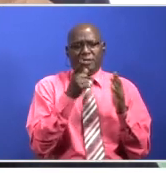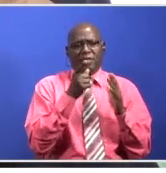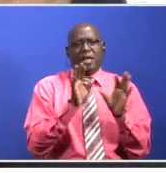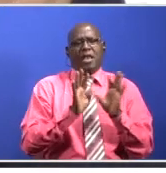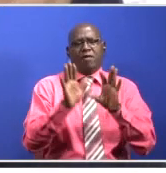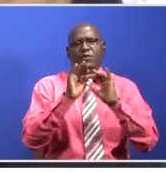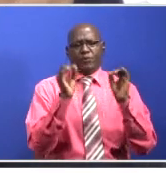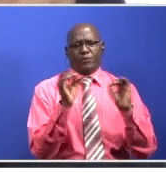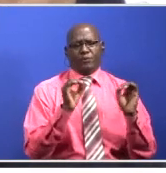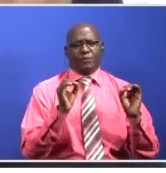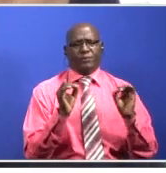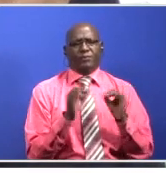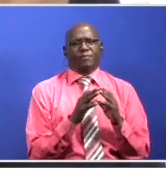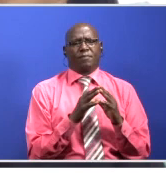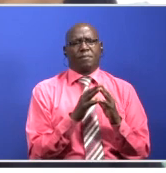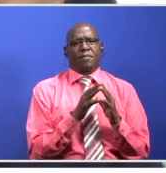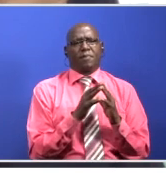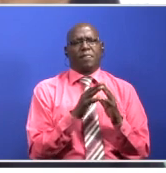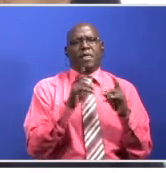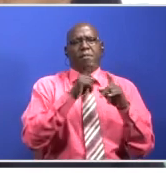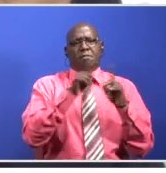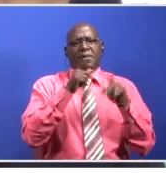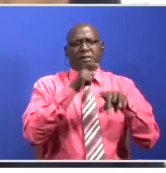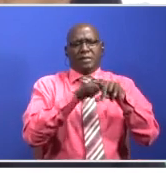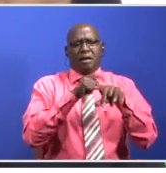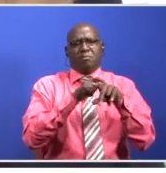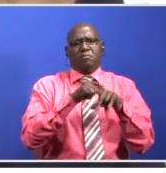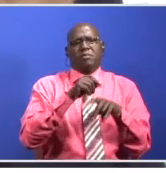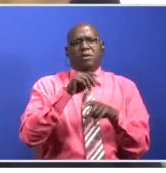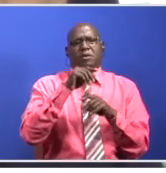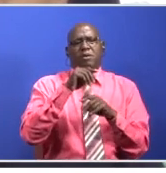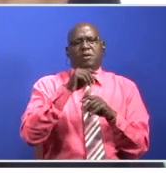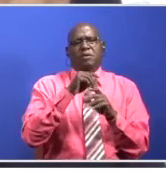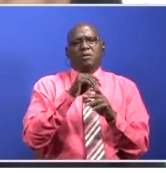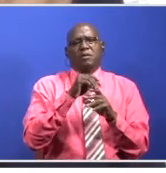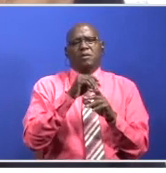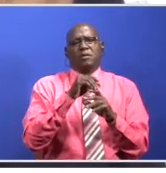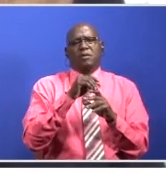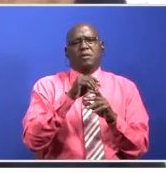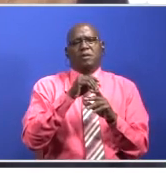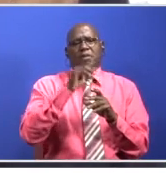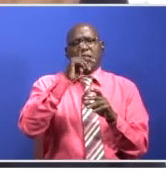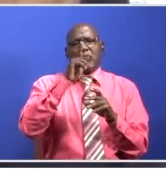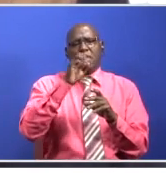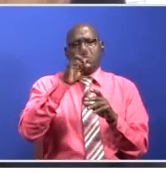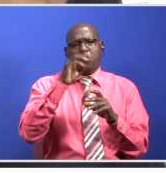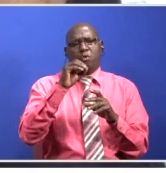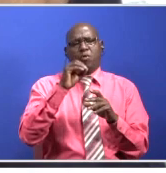hatutakuachilia. Lakini wakati wa kemo niliamka asubuhi moja tukiwa na bibi,